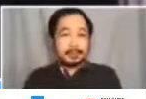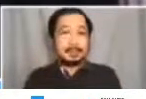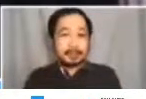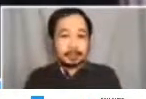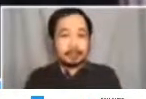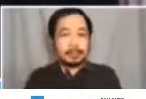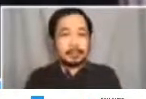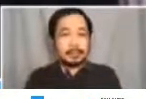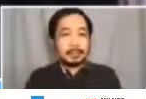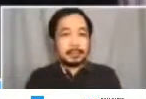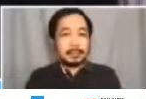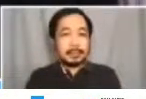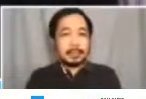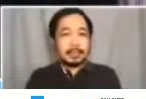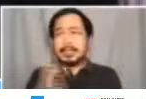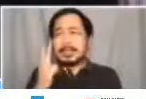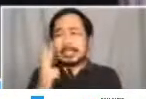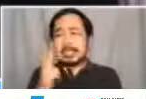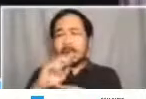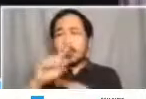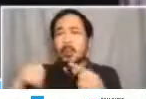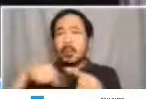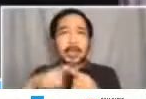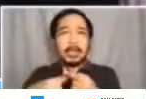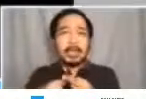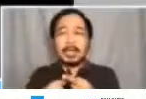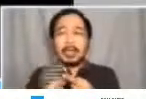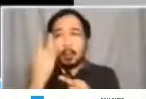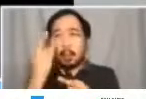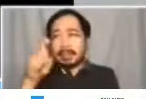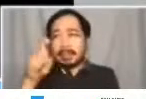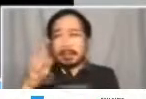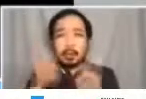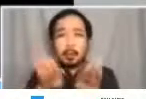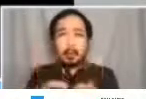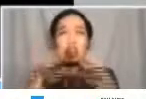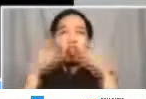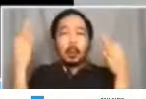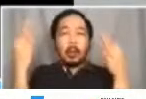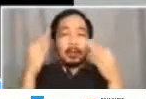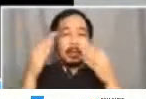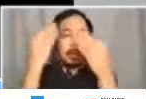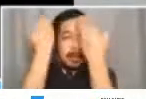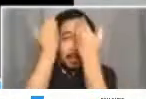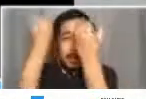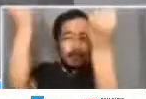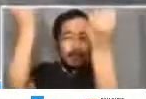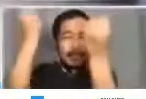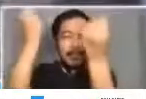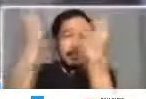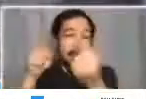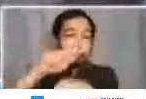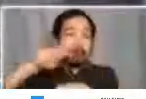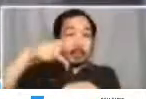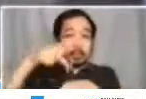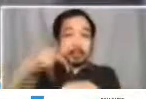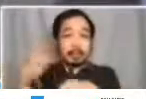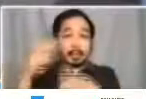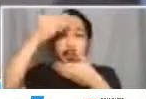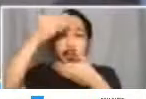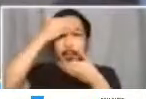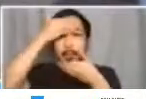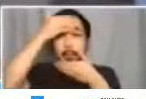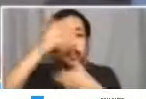Sa ating mapping, we have mapped out at least 1,000. Pero sa dahil